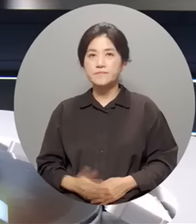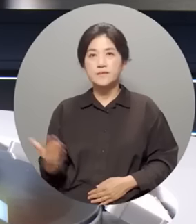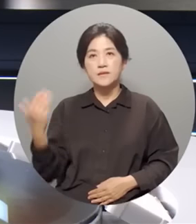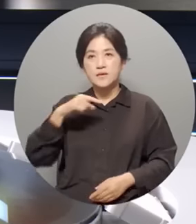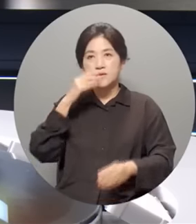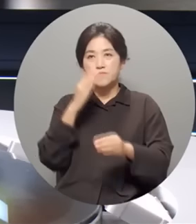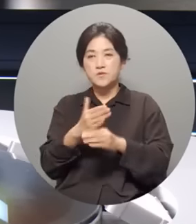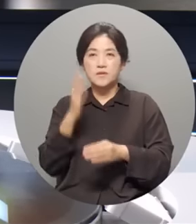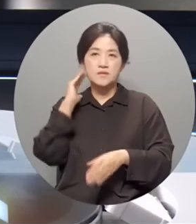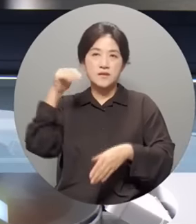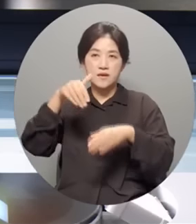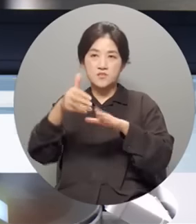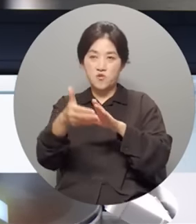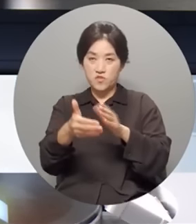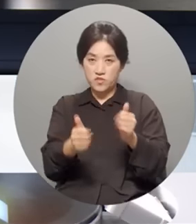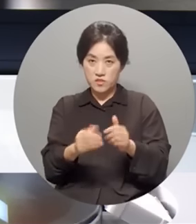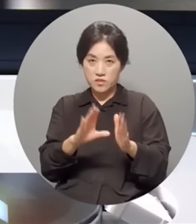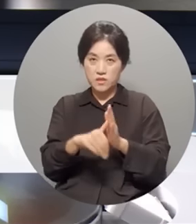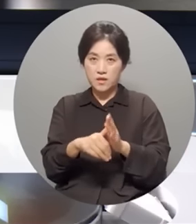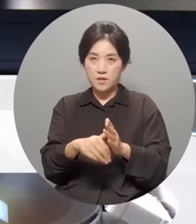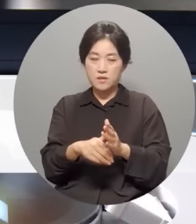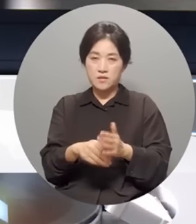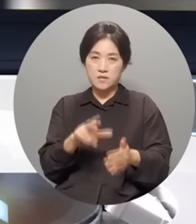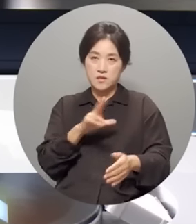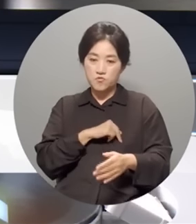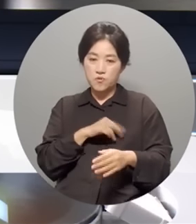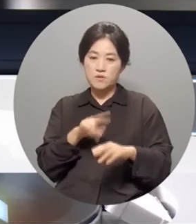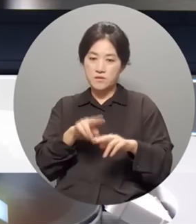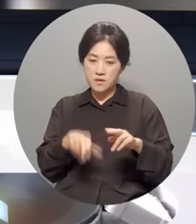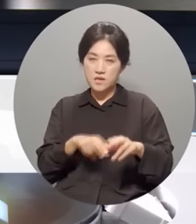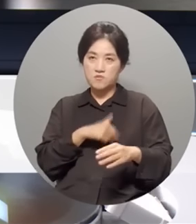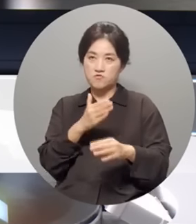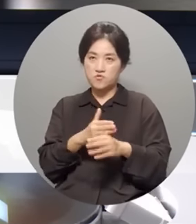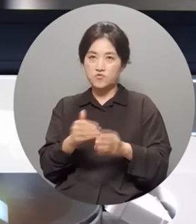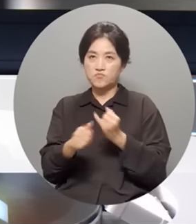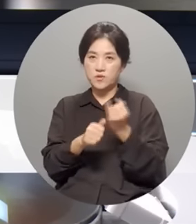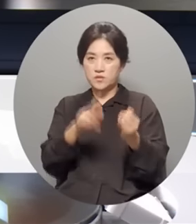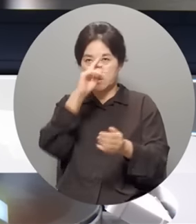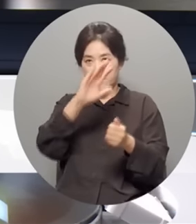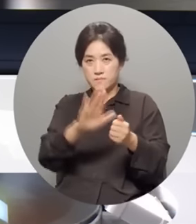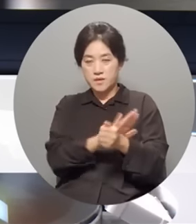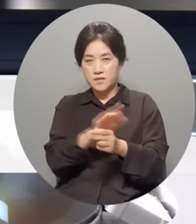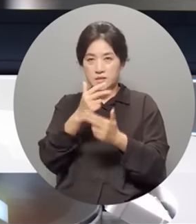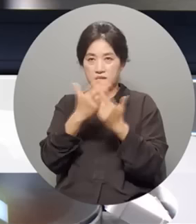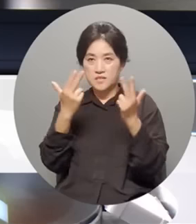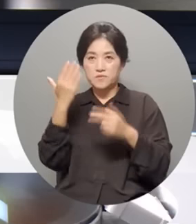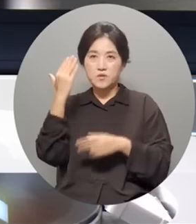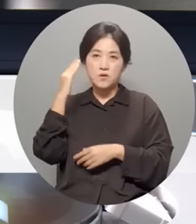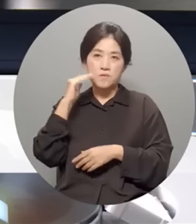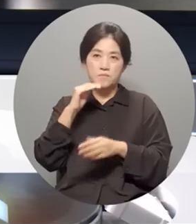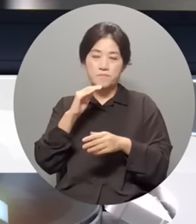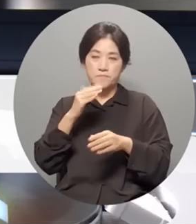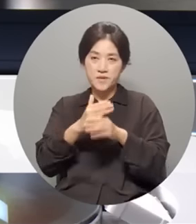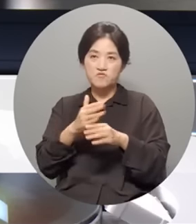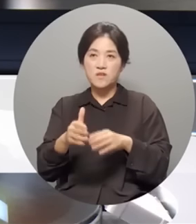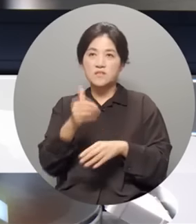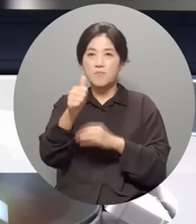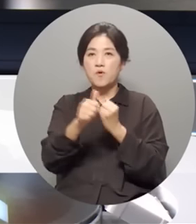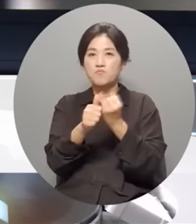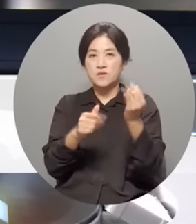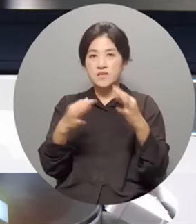지난 민주당 대선 경선 당시 전현직 의원 부인들에게 점심을 대접한 이재명 전 민주당 대표의 부인 김혜경 씨에